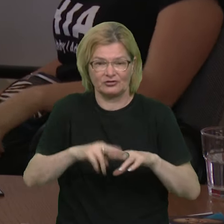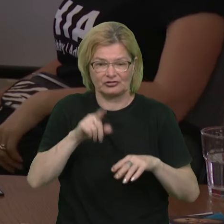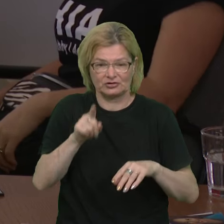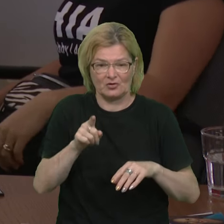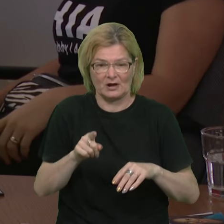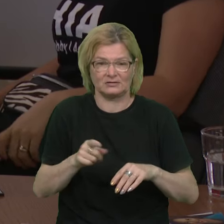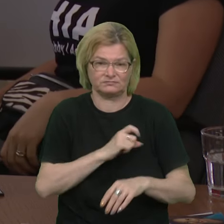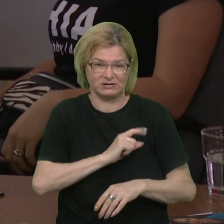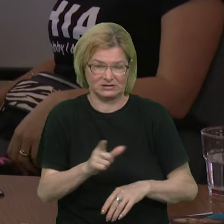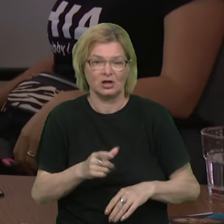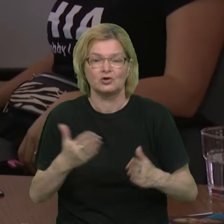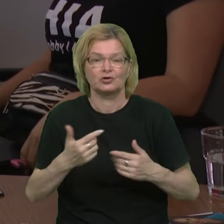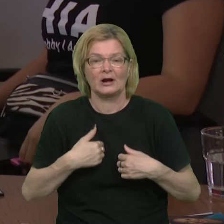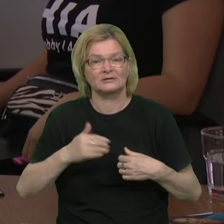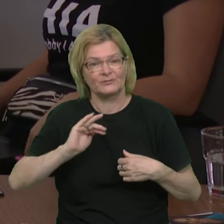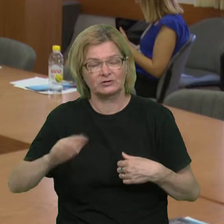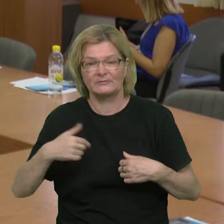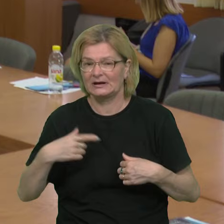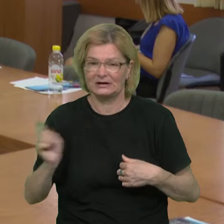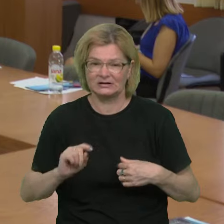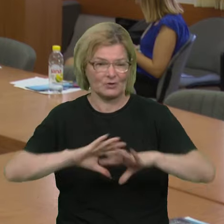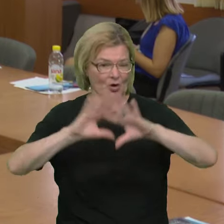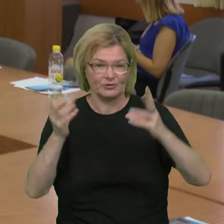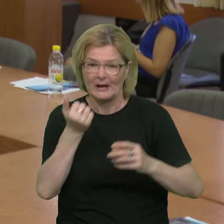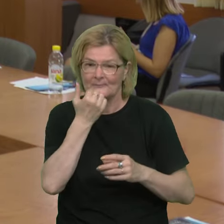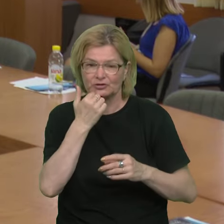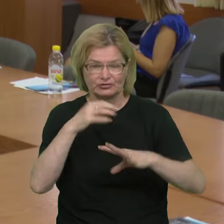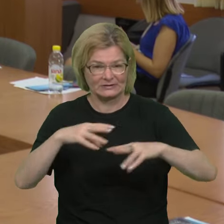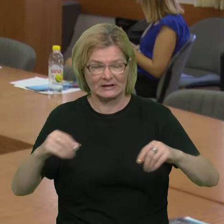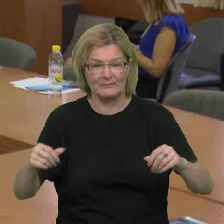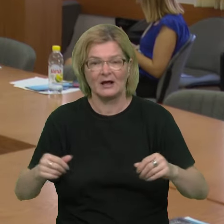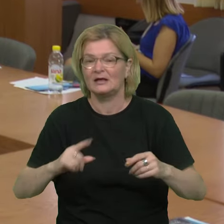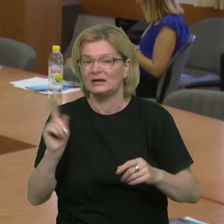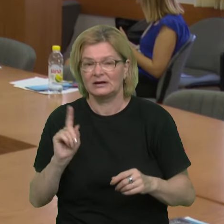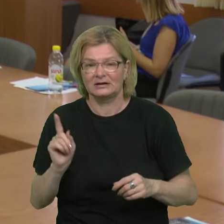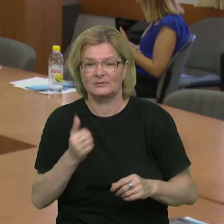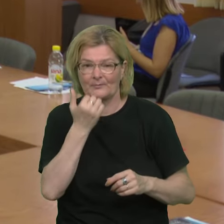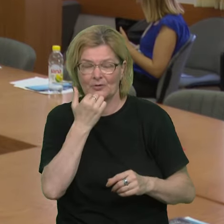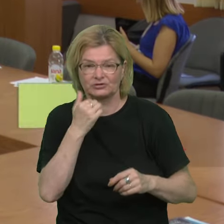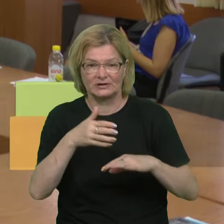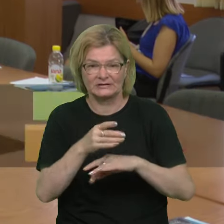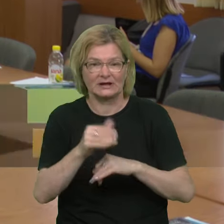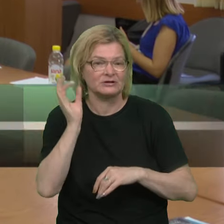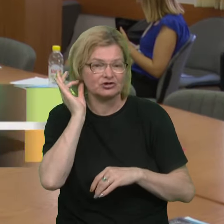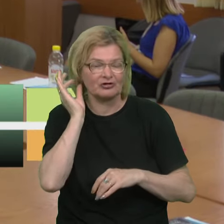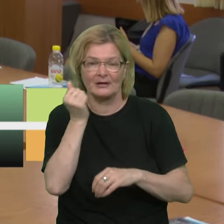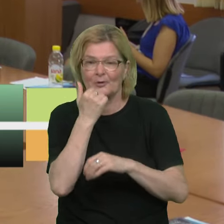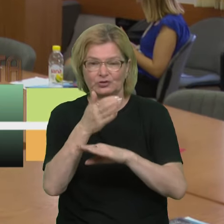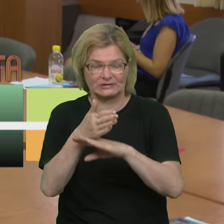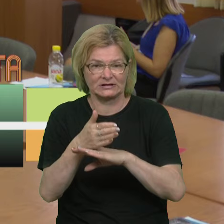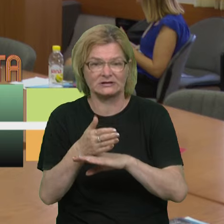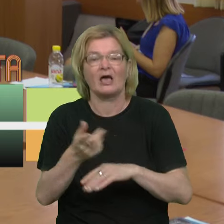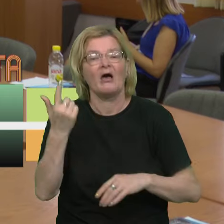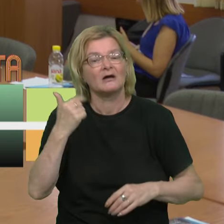da žene se više pokreću vlastiti biznis, međutim ono što je kod nas specifično, mi nismo općenito poduzetnička zemlja, pa nismo ni poduzetnička zemlja za